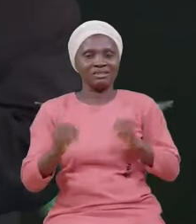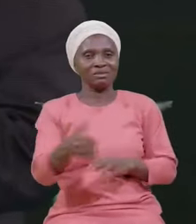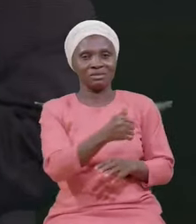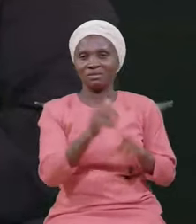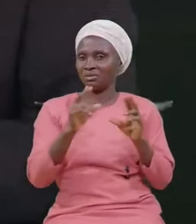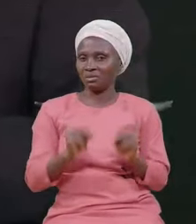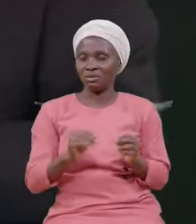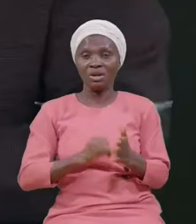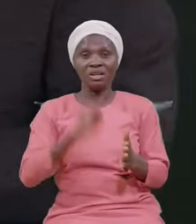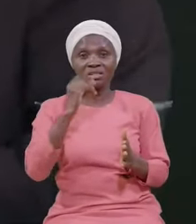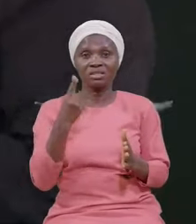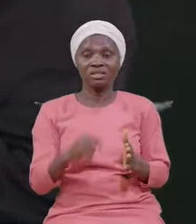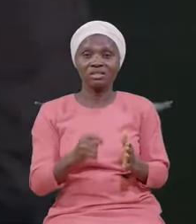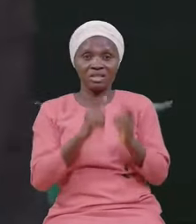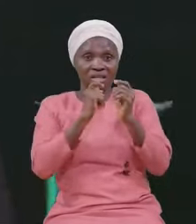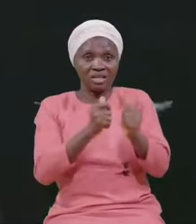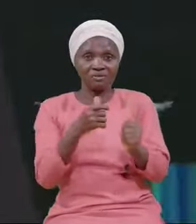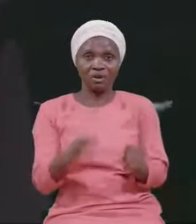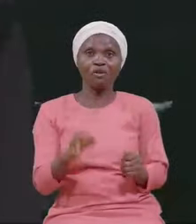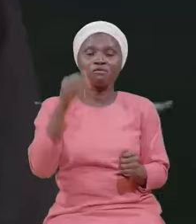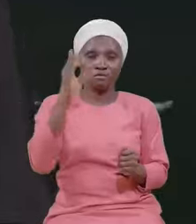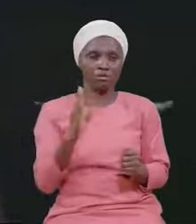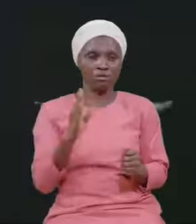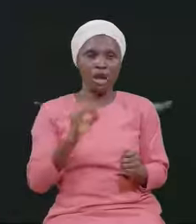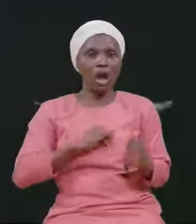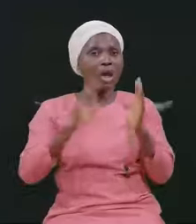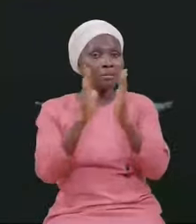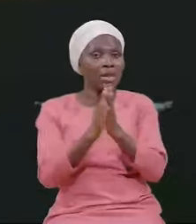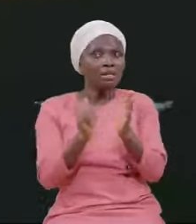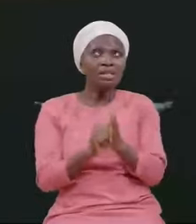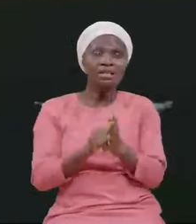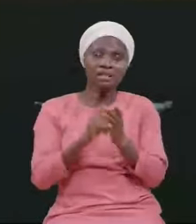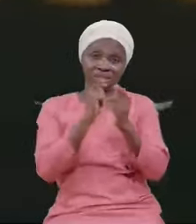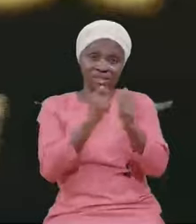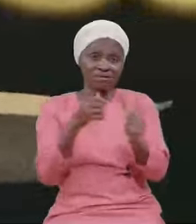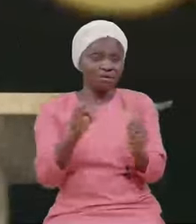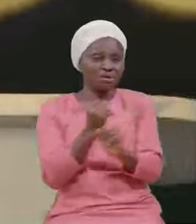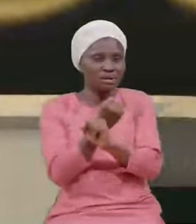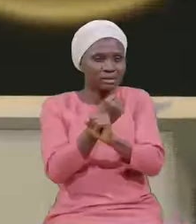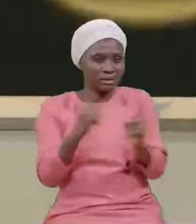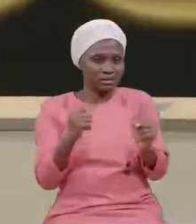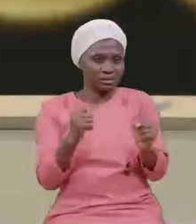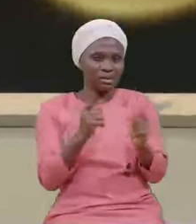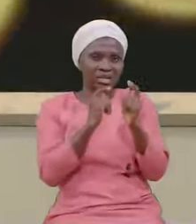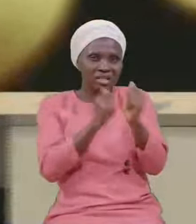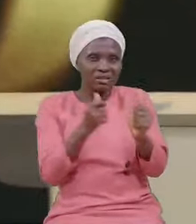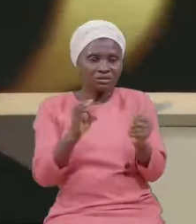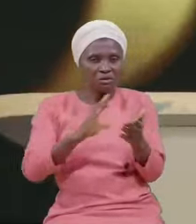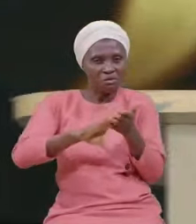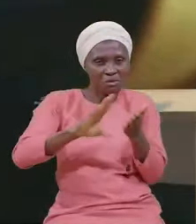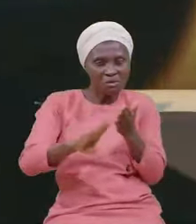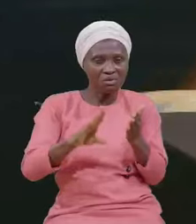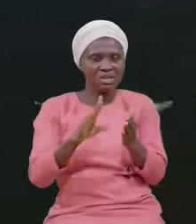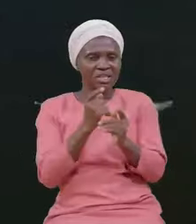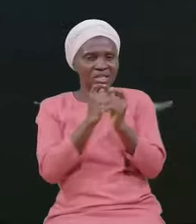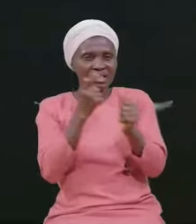Dieu. Et je prie, ce don du salut, du pardon, de la libération